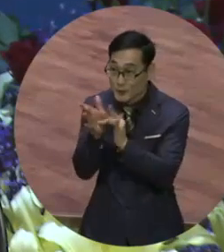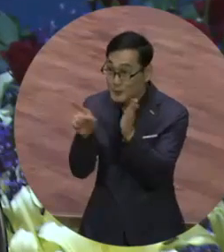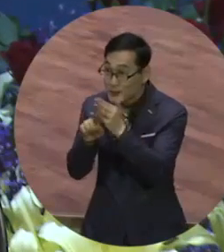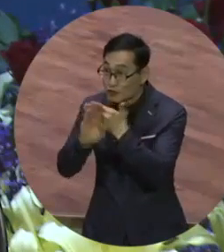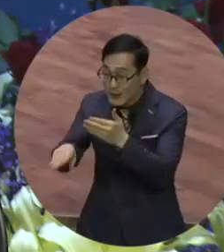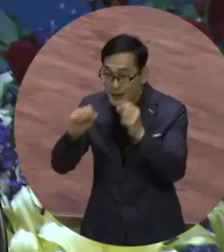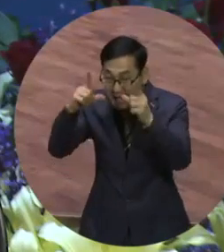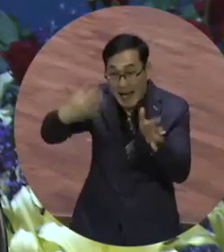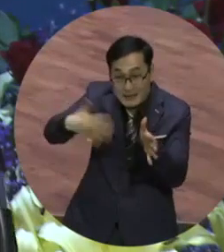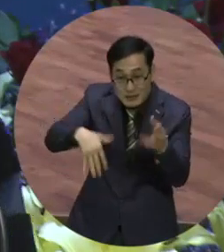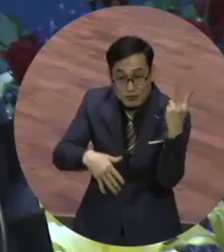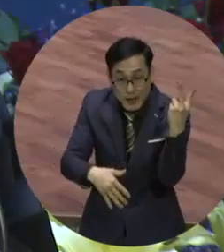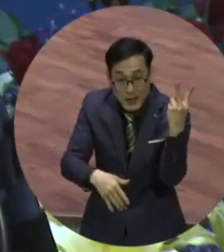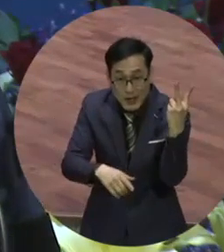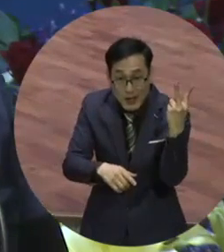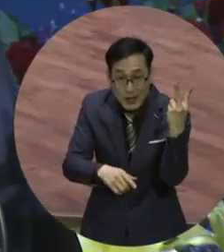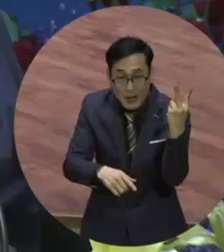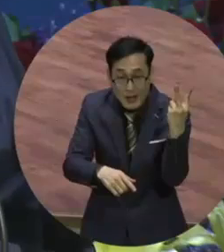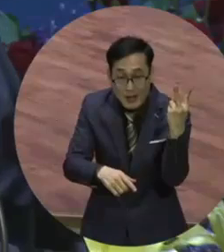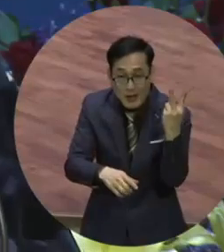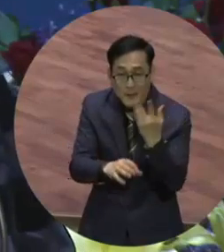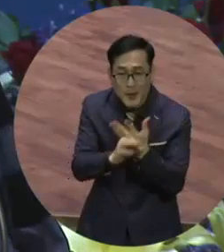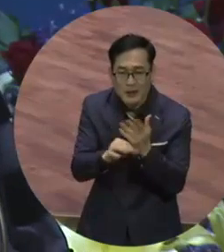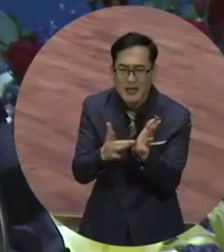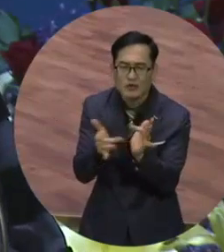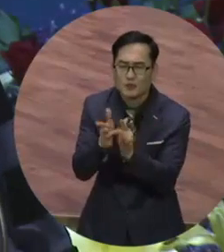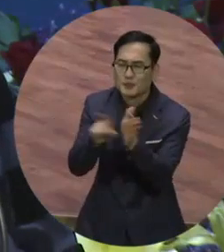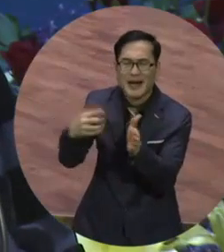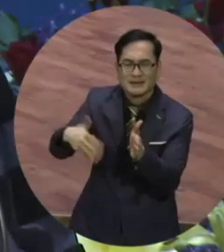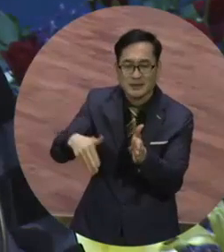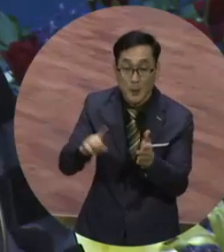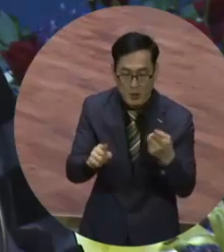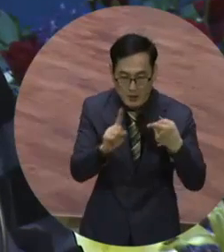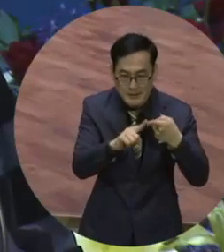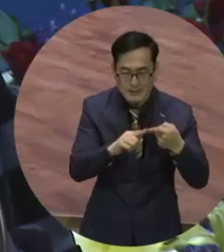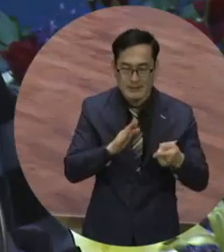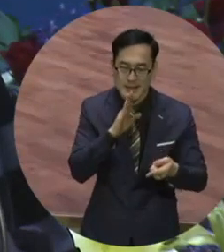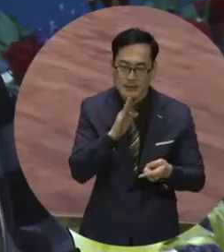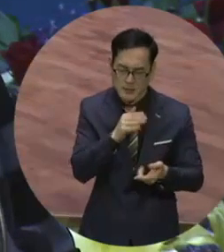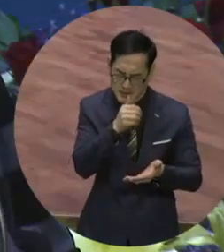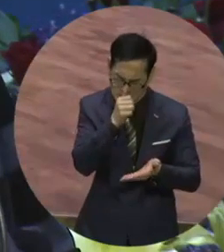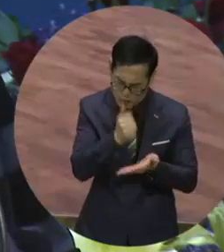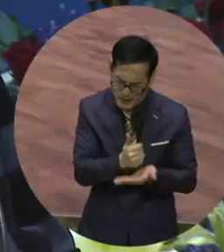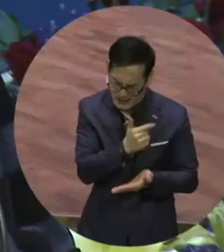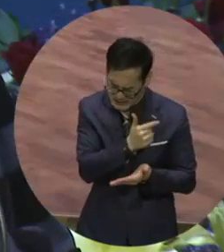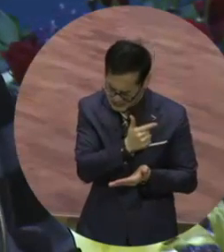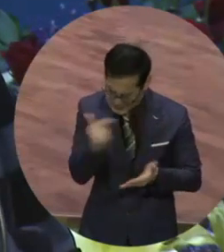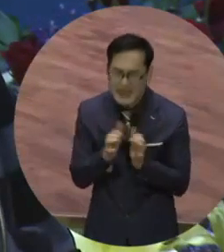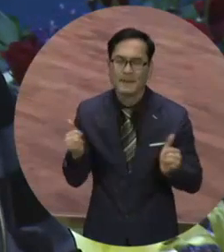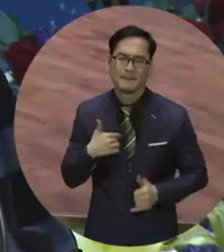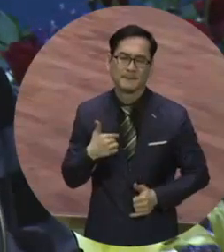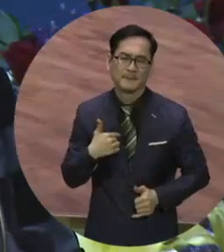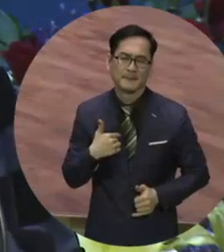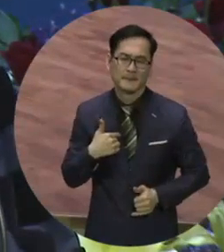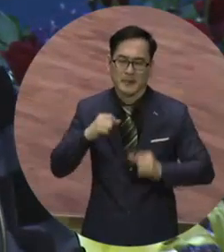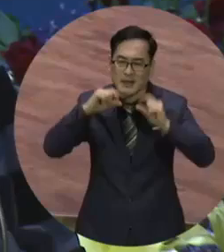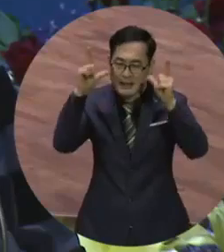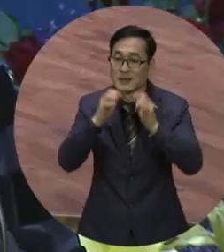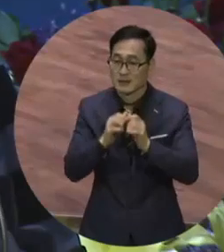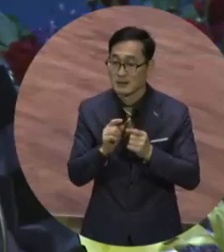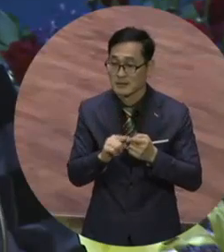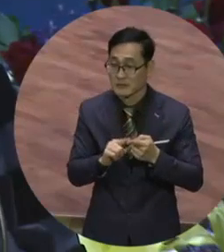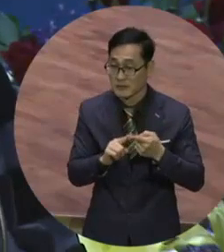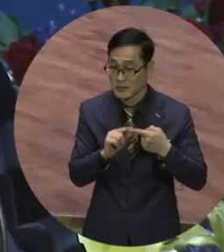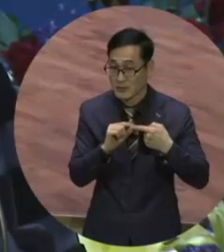아니다. 그 하나는 내가 얼마나 큰 죄인인가 하는 깨닫는 거예요. 내가 얼마나